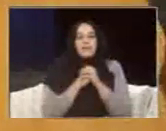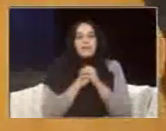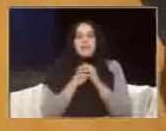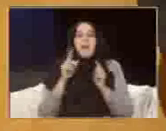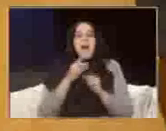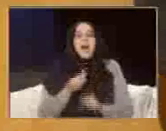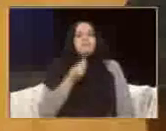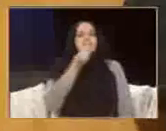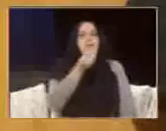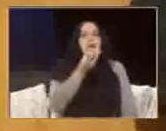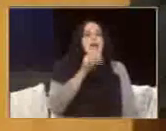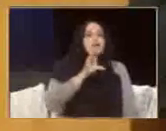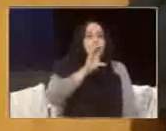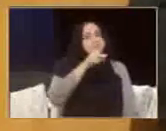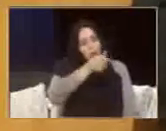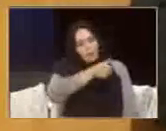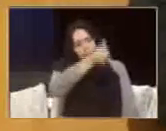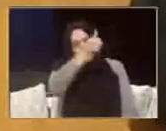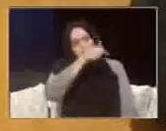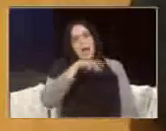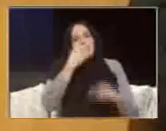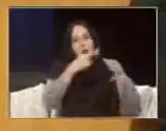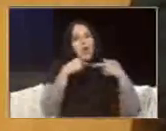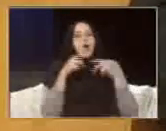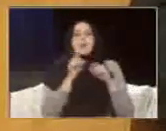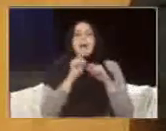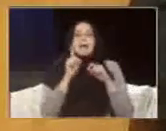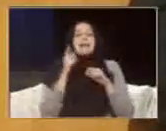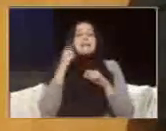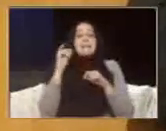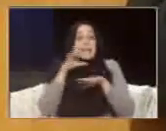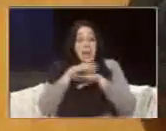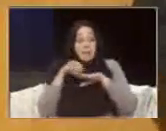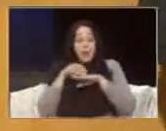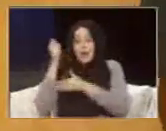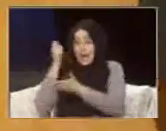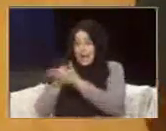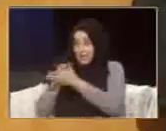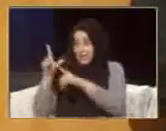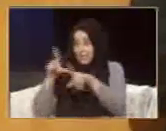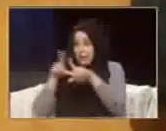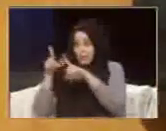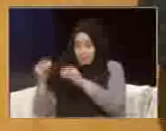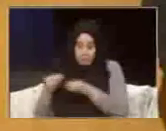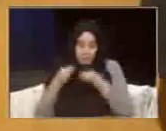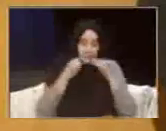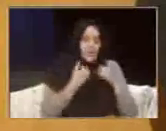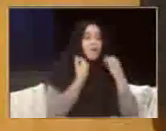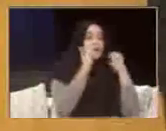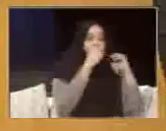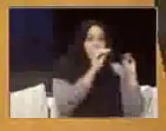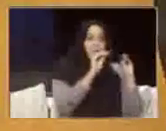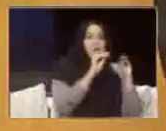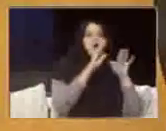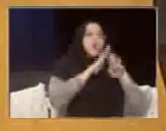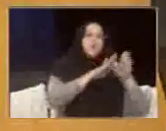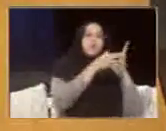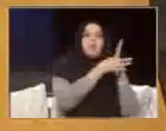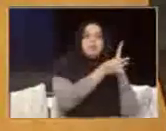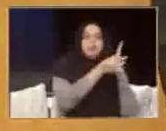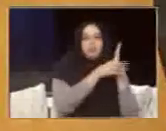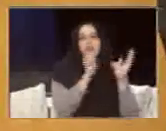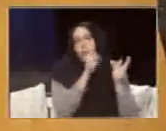وقال لك عليه المبلغ، روح الشري روح الشري ومن بعد رد الدراهم. لا ما دام هما راهم يشروا لك سيارة وأنت تخلصي تساهمي، لابد تساهمي